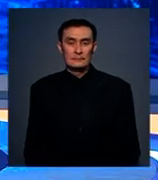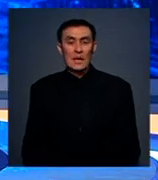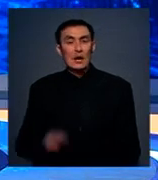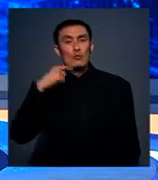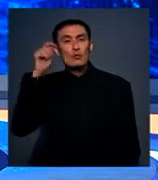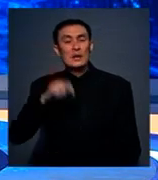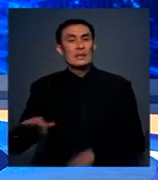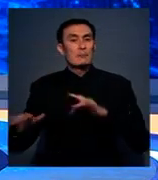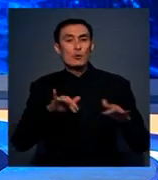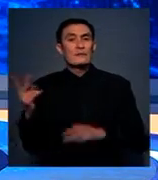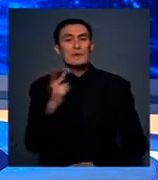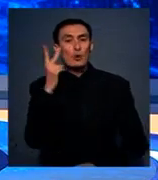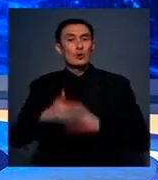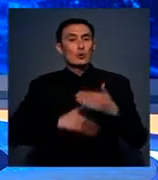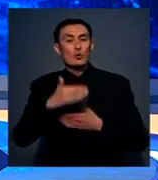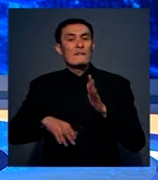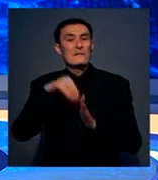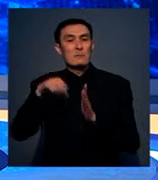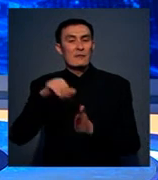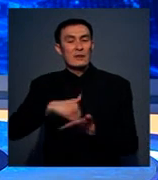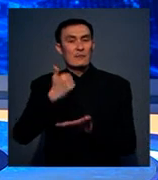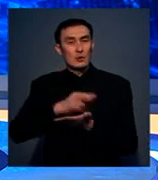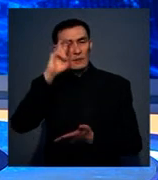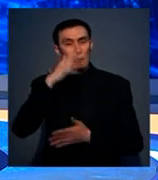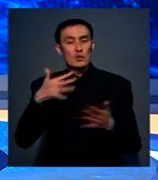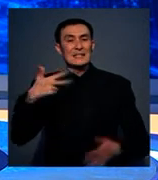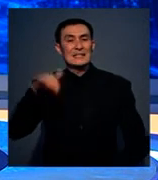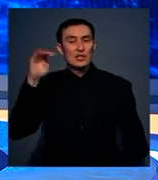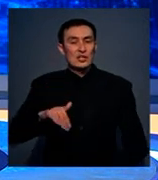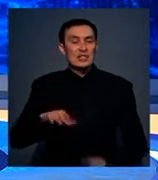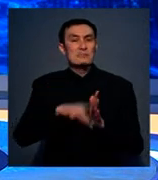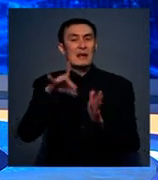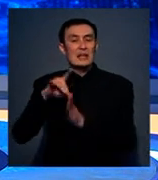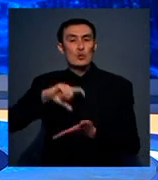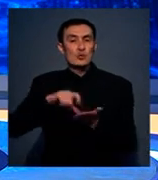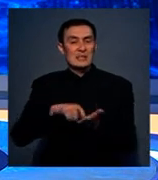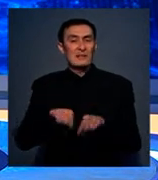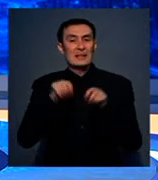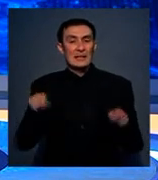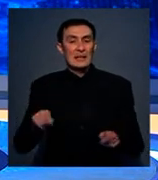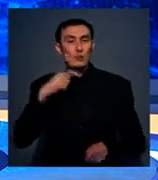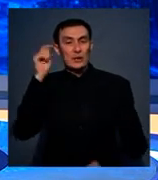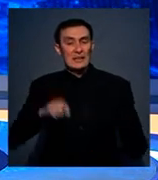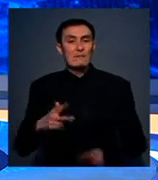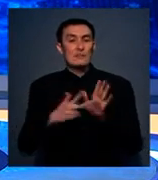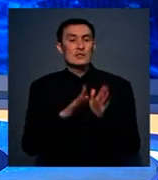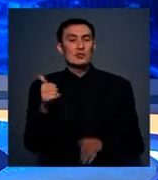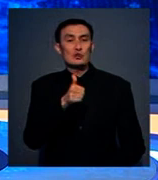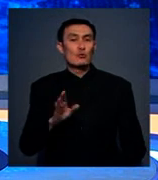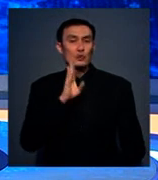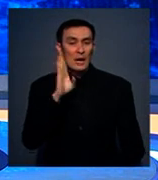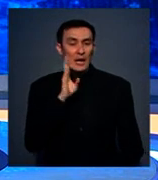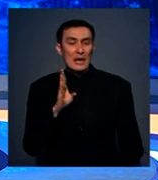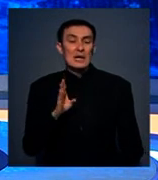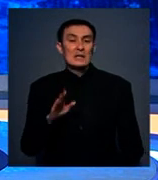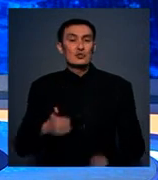В Украине проходит второй тур выборов президента. Больше 30 тысяч избирательных участков открылись по стране в 8 часов утра. За